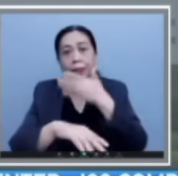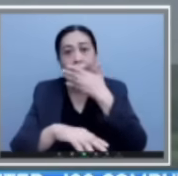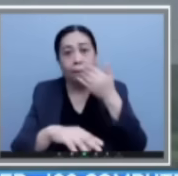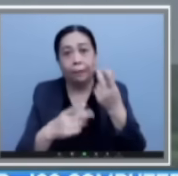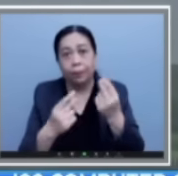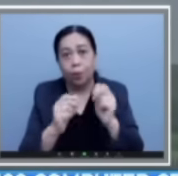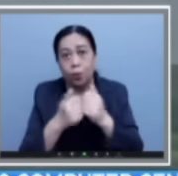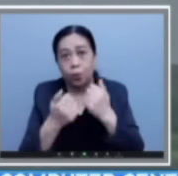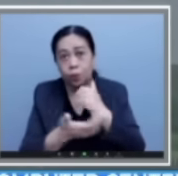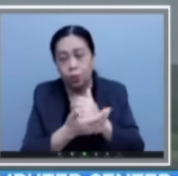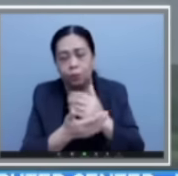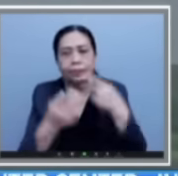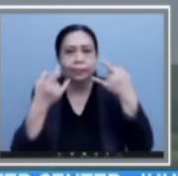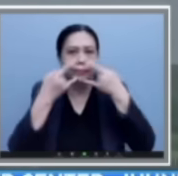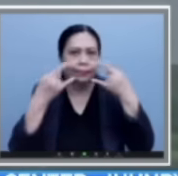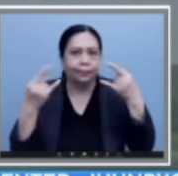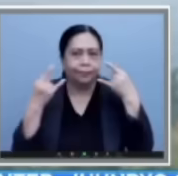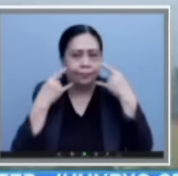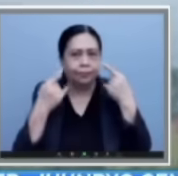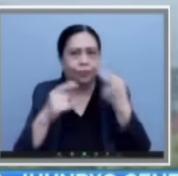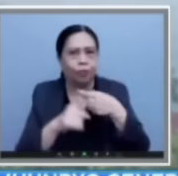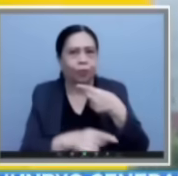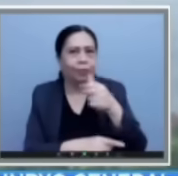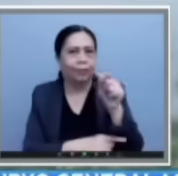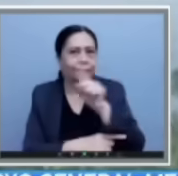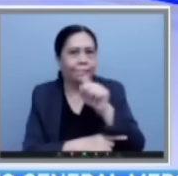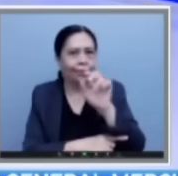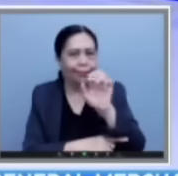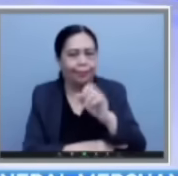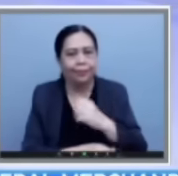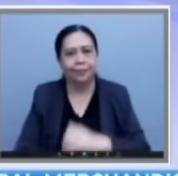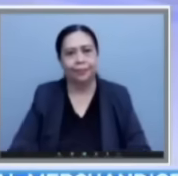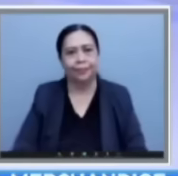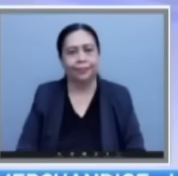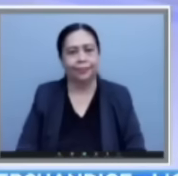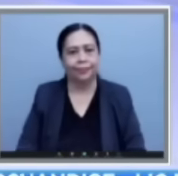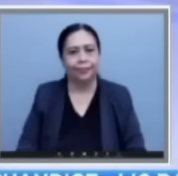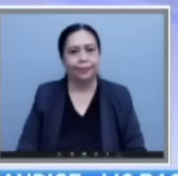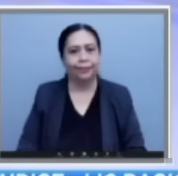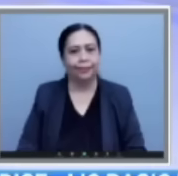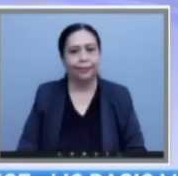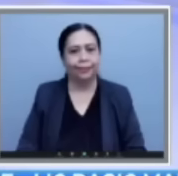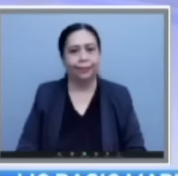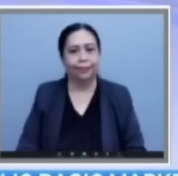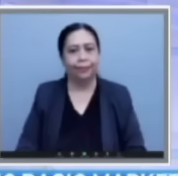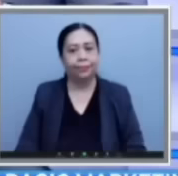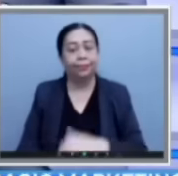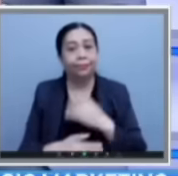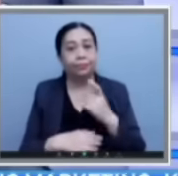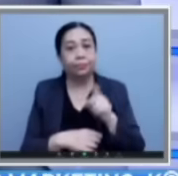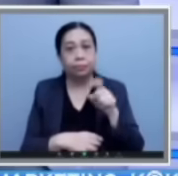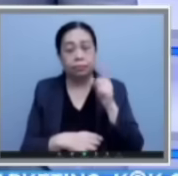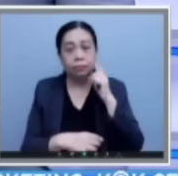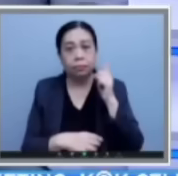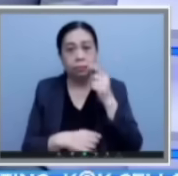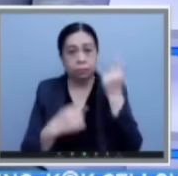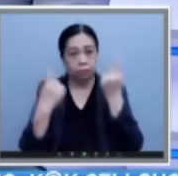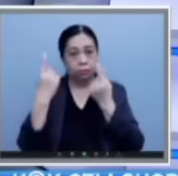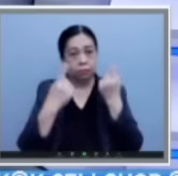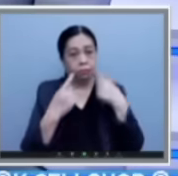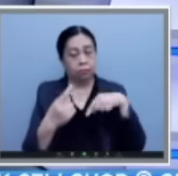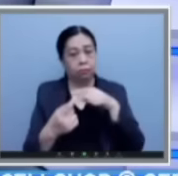ang kalusugan mula sa Haze samantala Dapat nga ba nating ikabahala ang ating